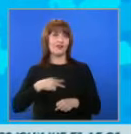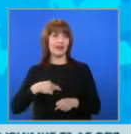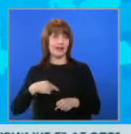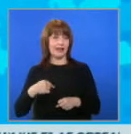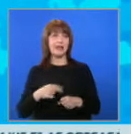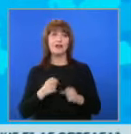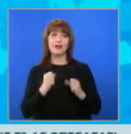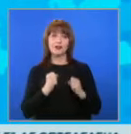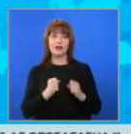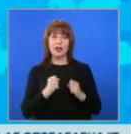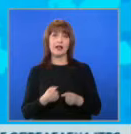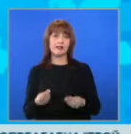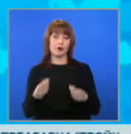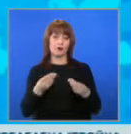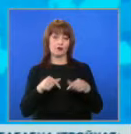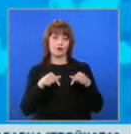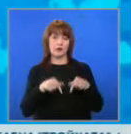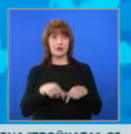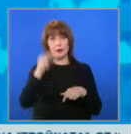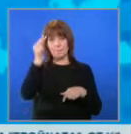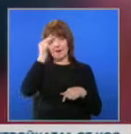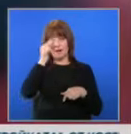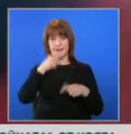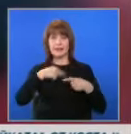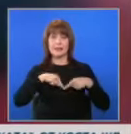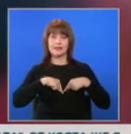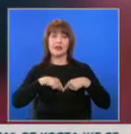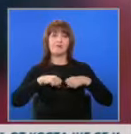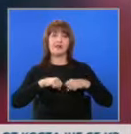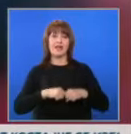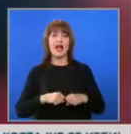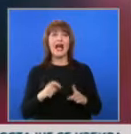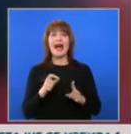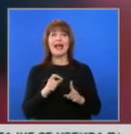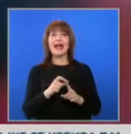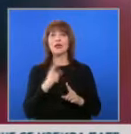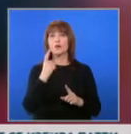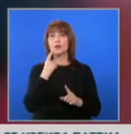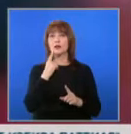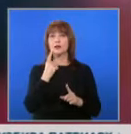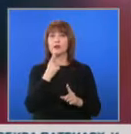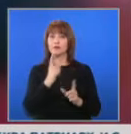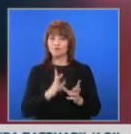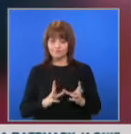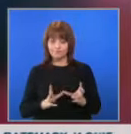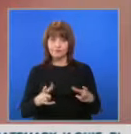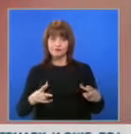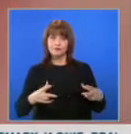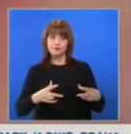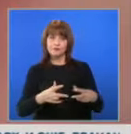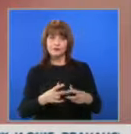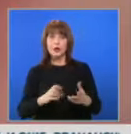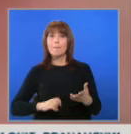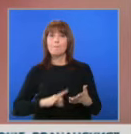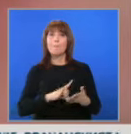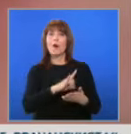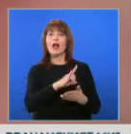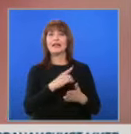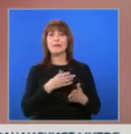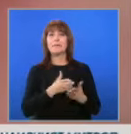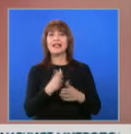да бъде предаден на българските съдебни власти. Рангел Бизюрев ще бъде конвоиран в България с полет през